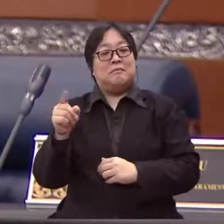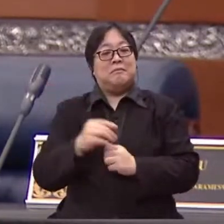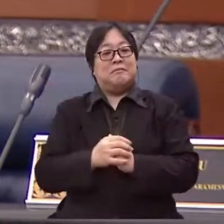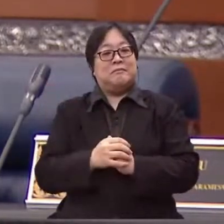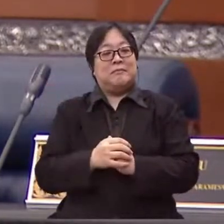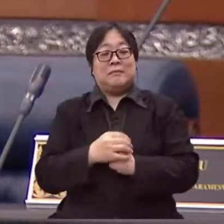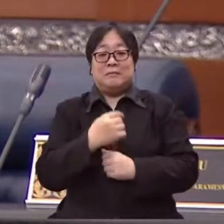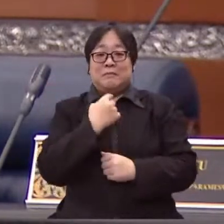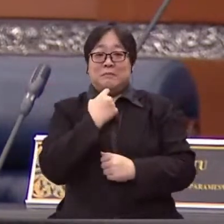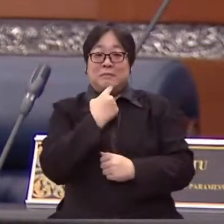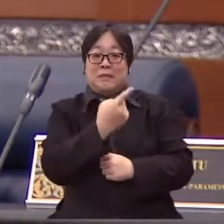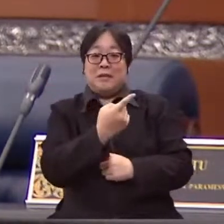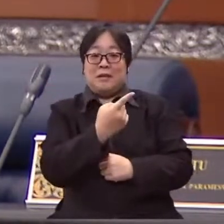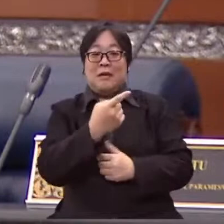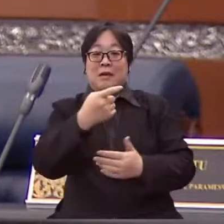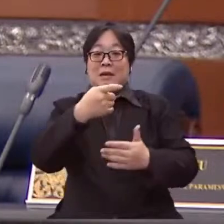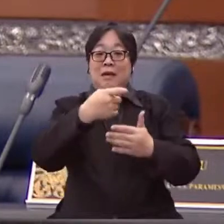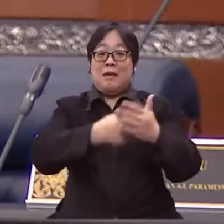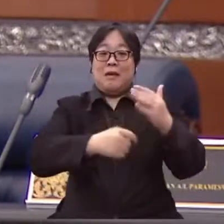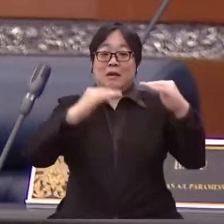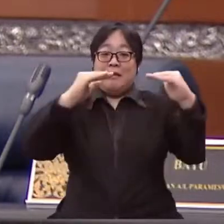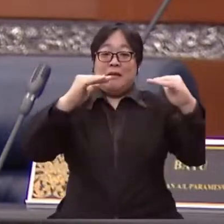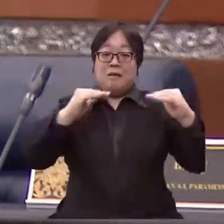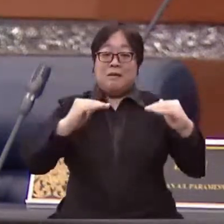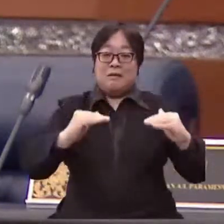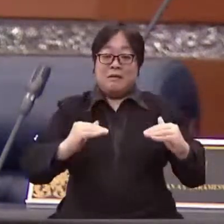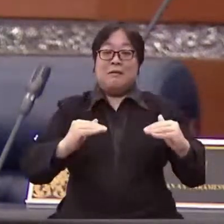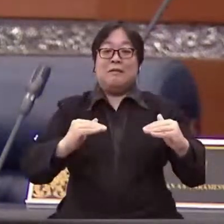adanya penurunan daripada